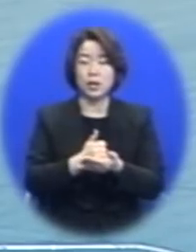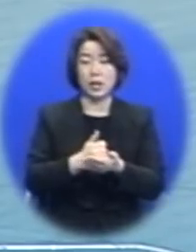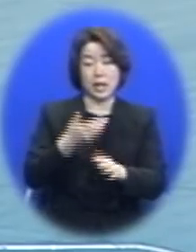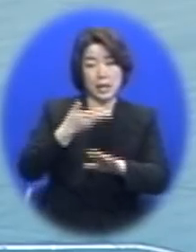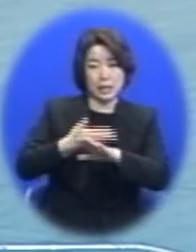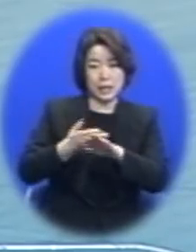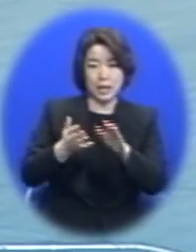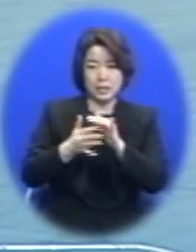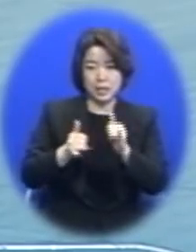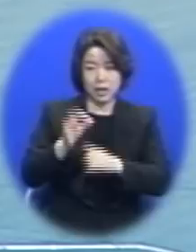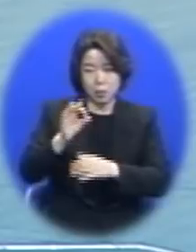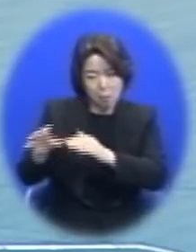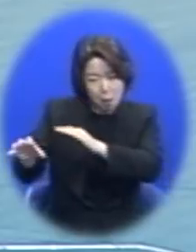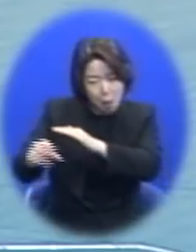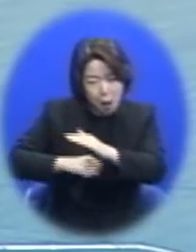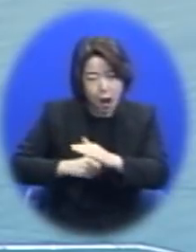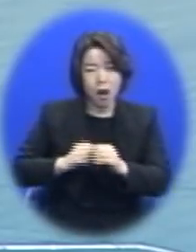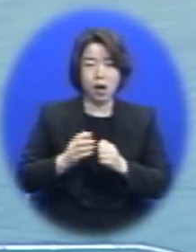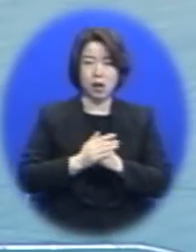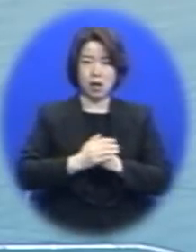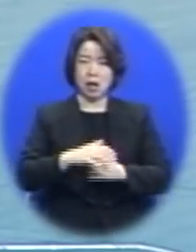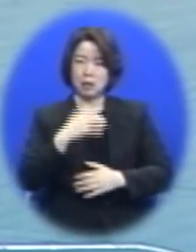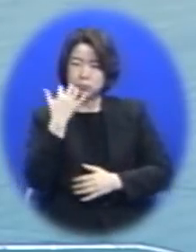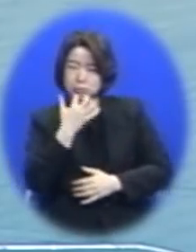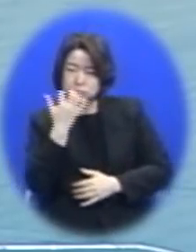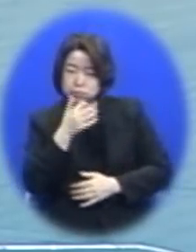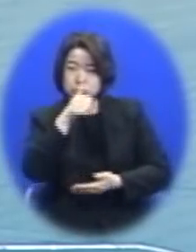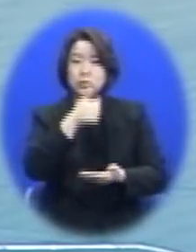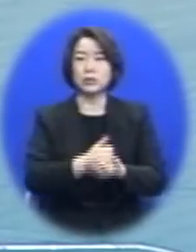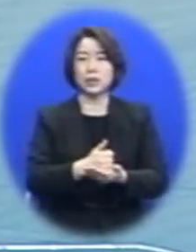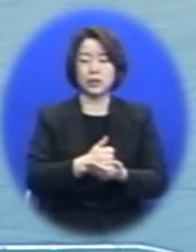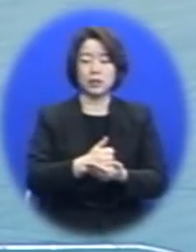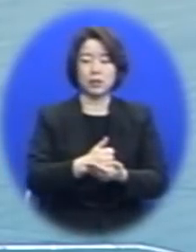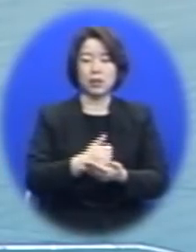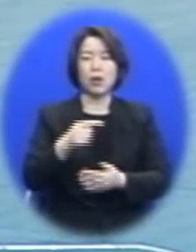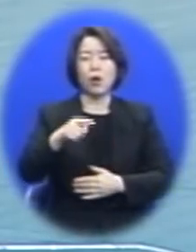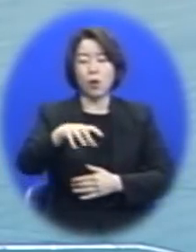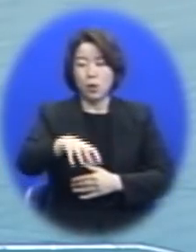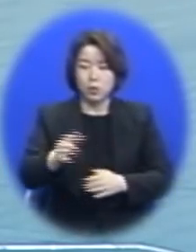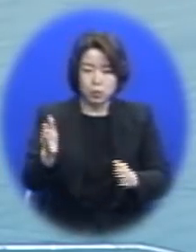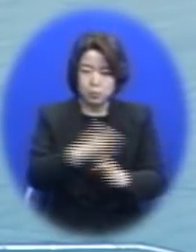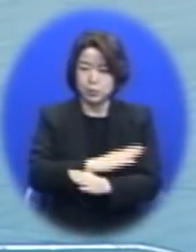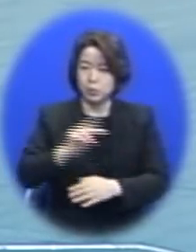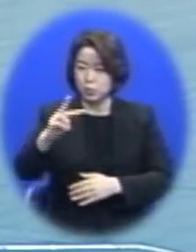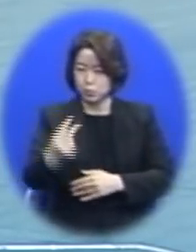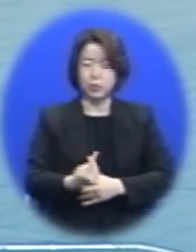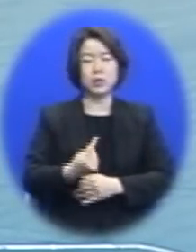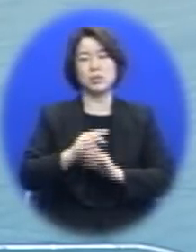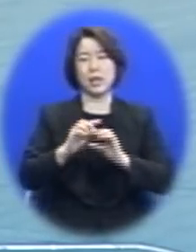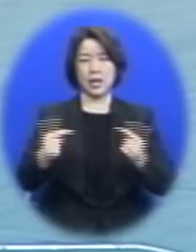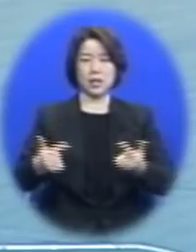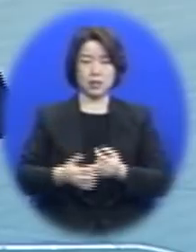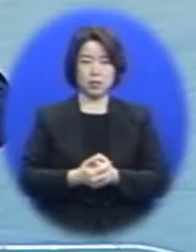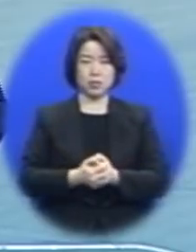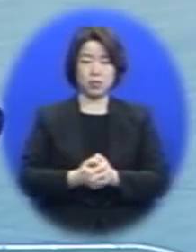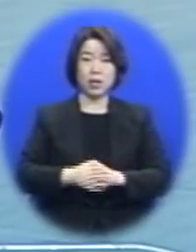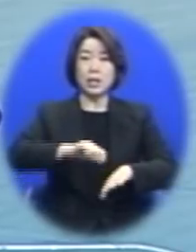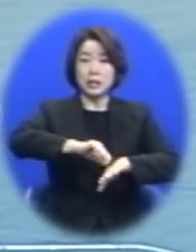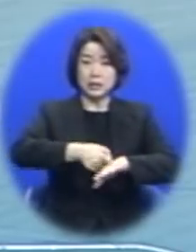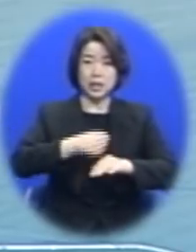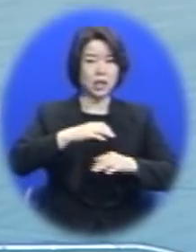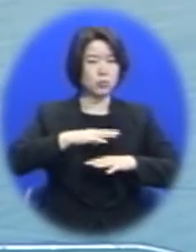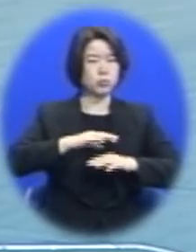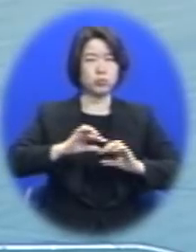것 도적질하는 도적질 주 의 은행의 죄의 거기서 돌이키지 않는 다는 겁니다 재앙이 무서운 게